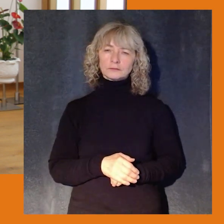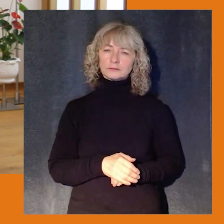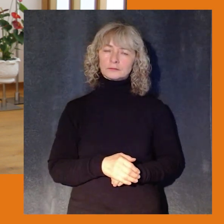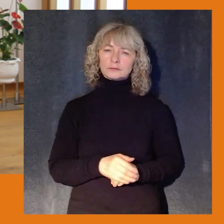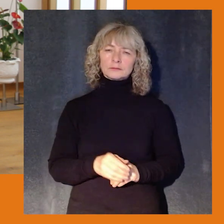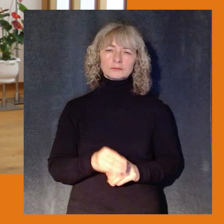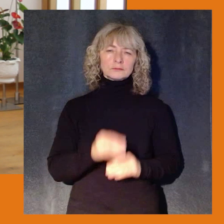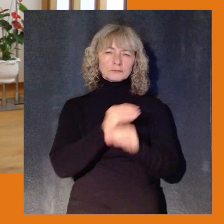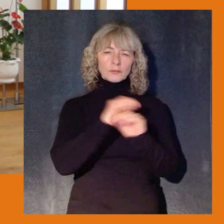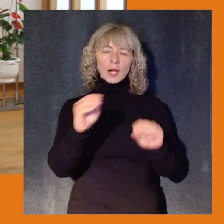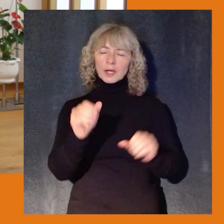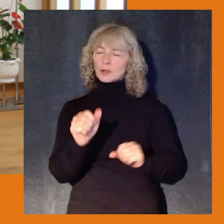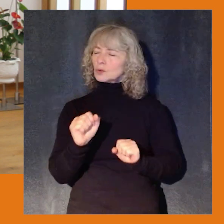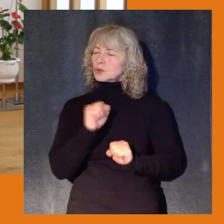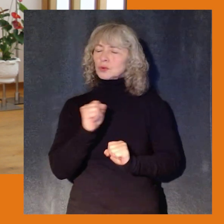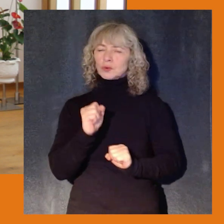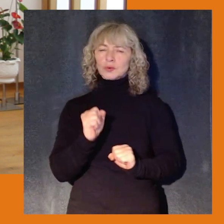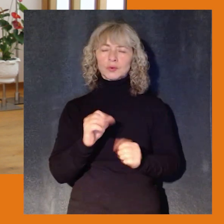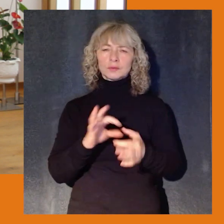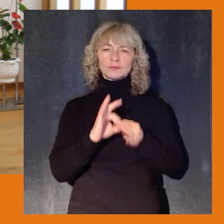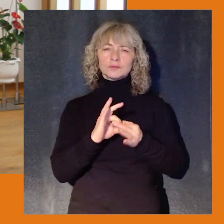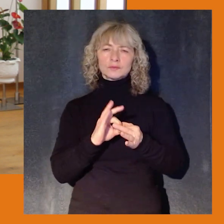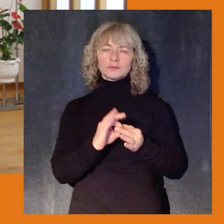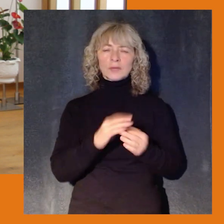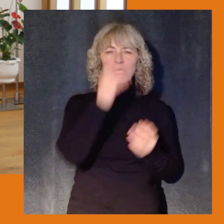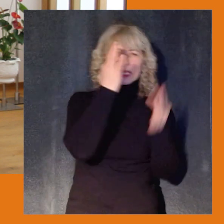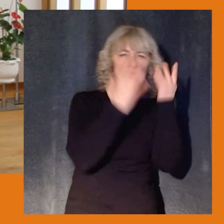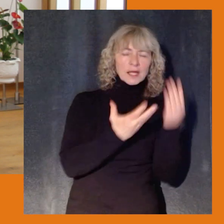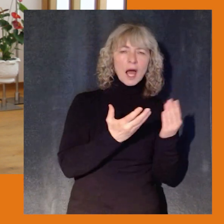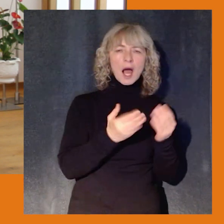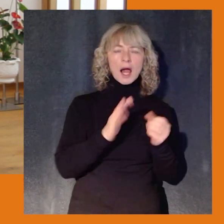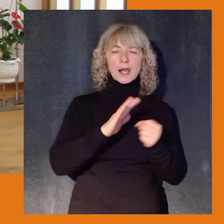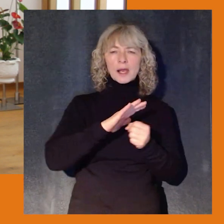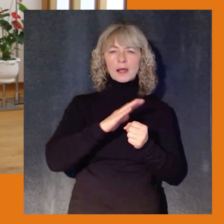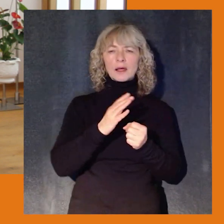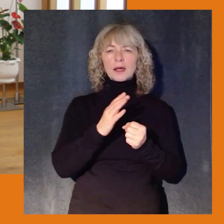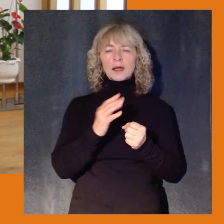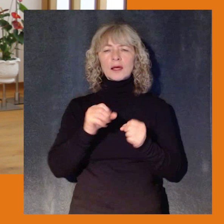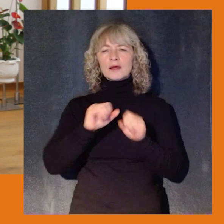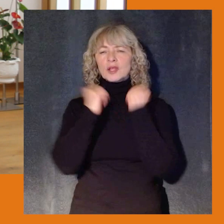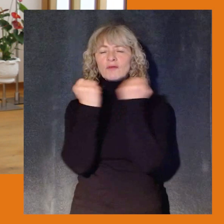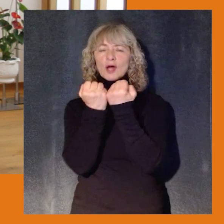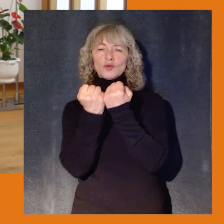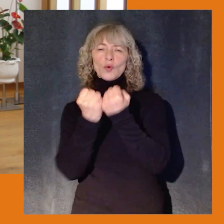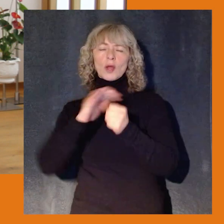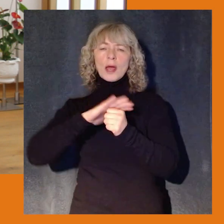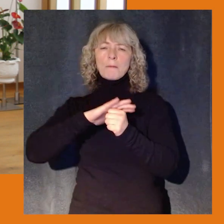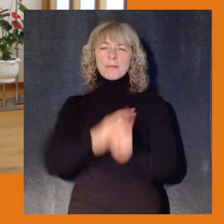Meldungen zu Zahlen und Begleitumständen des Missbrauchsskandals reißen nicht ab.